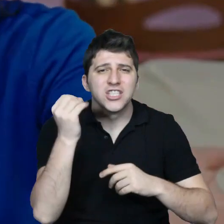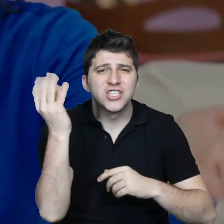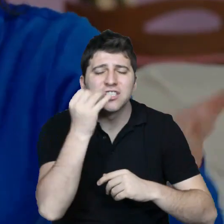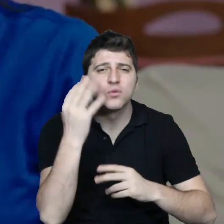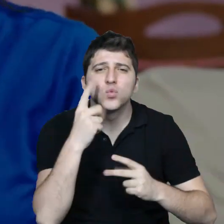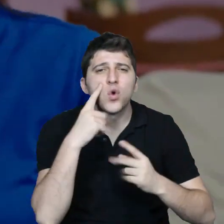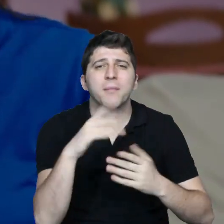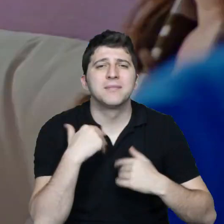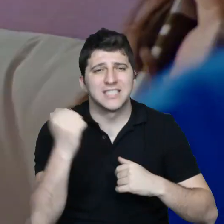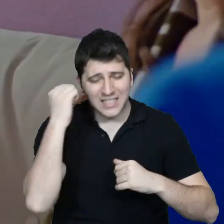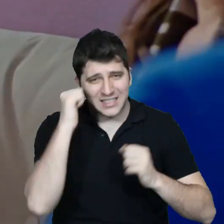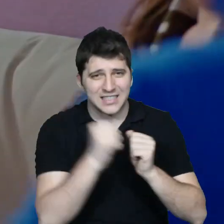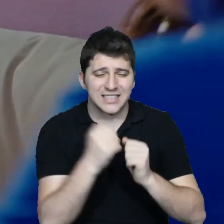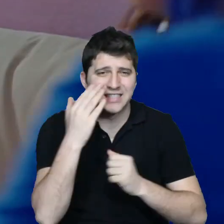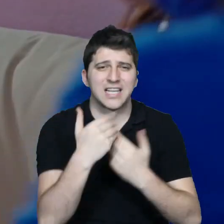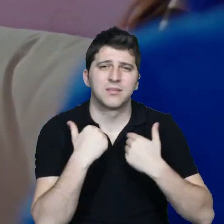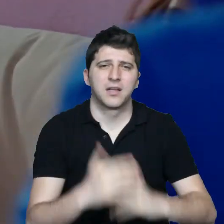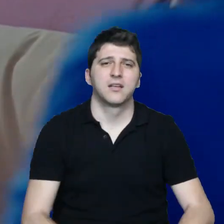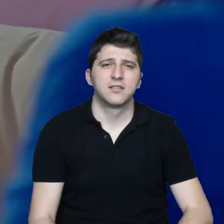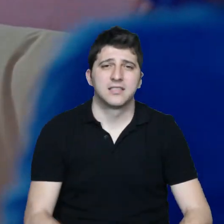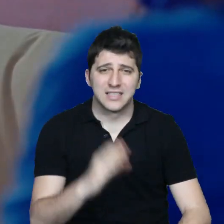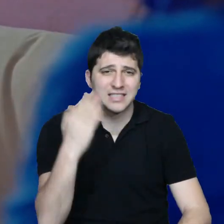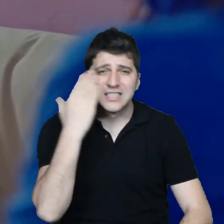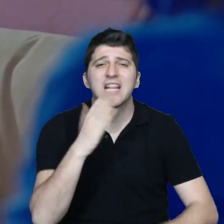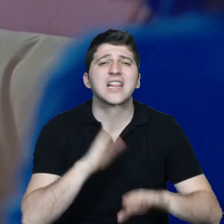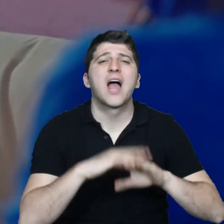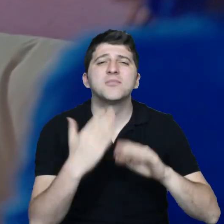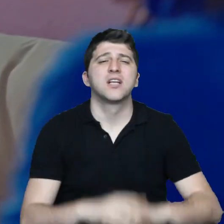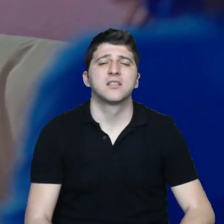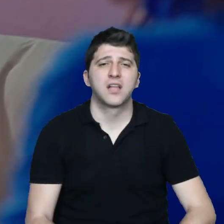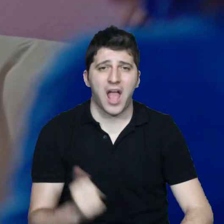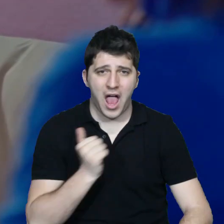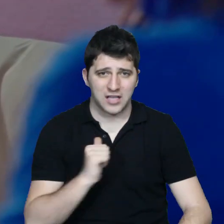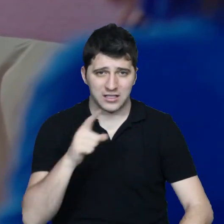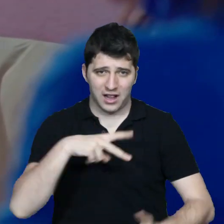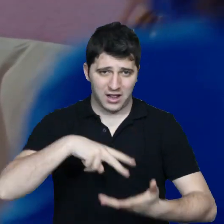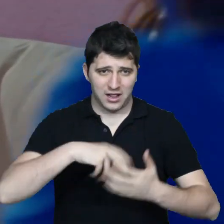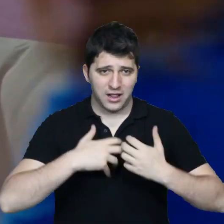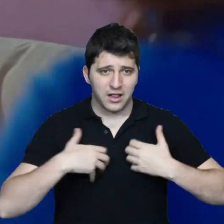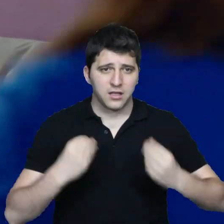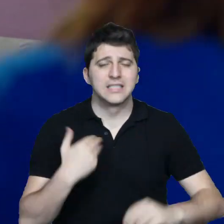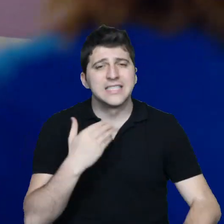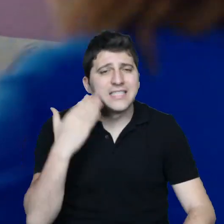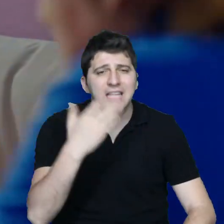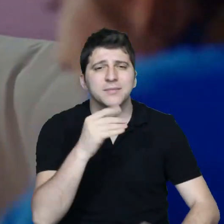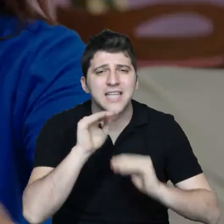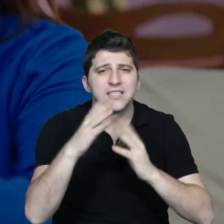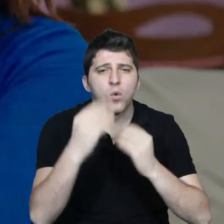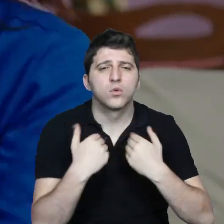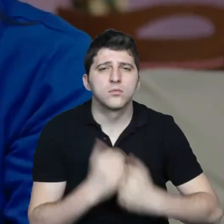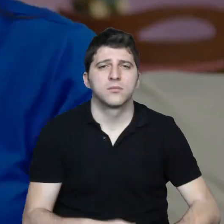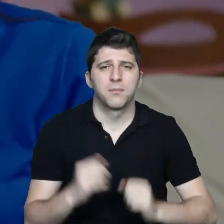nasıl görmedim? Keşke yanlarında olsaydım ya. Gitseydin ne yapacaktın? Askerlerin önünde mi duracaktın? Ya giderdim, bir destek